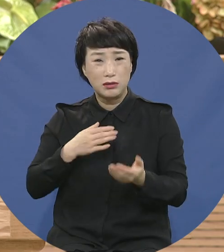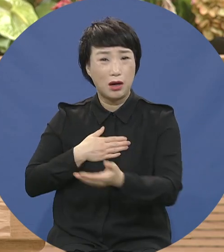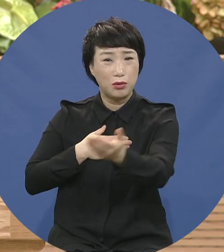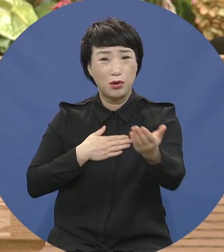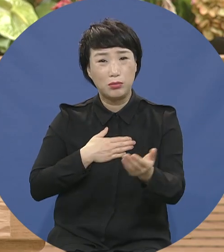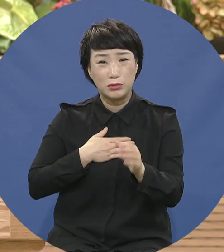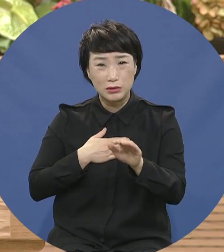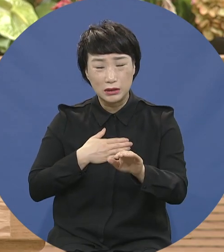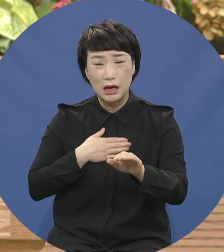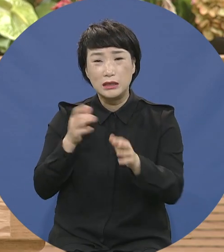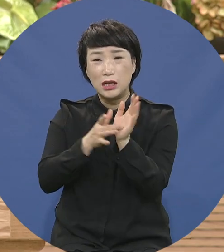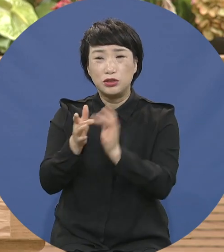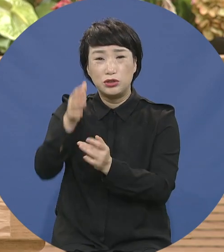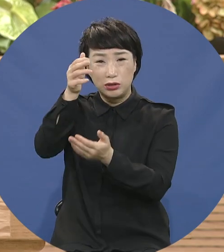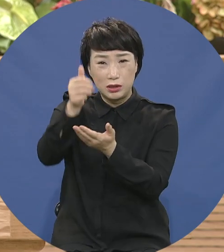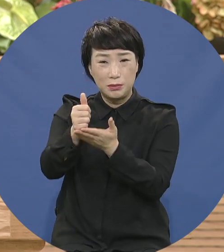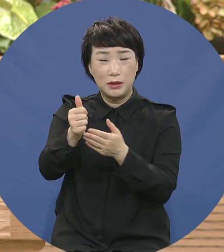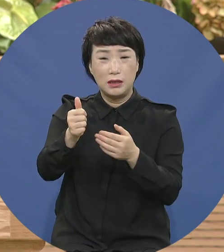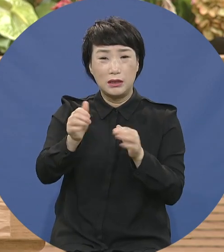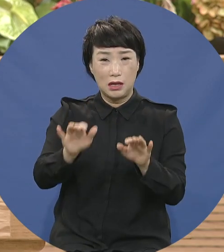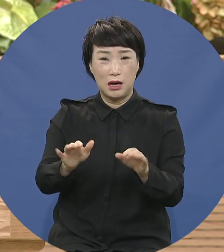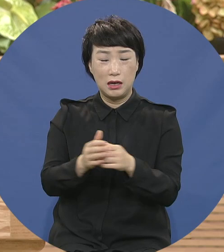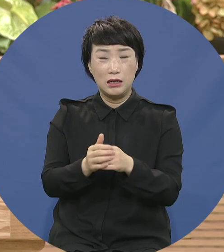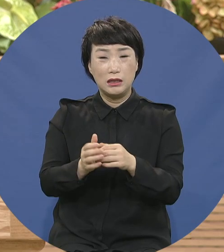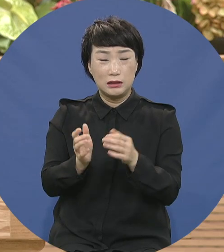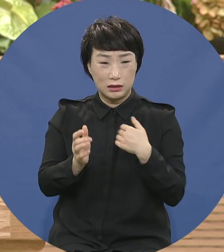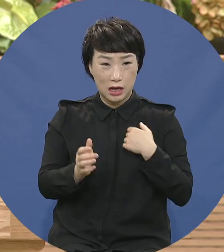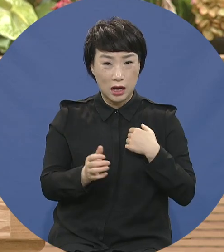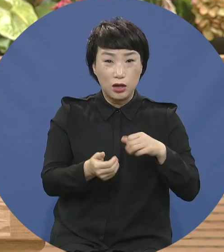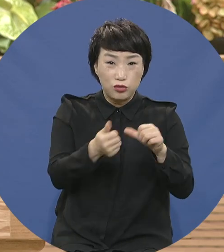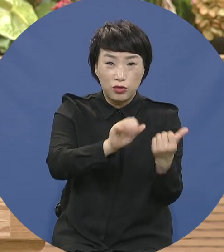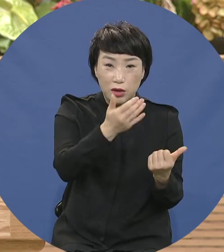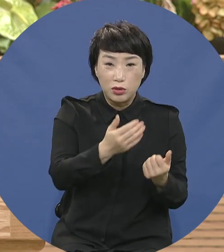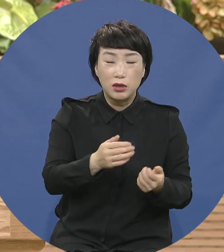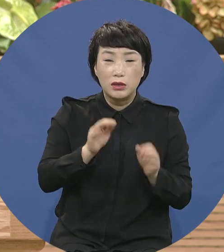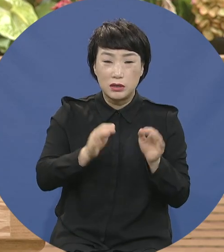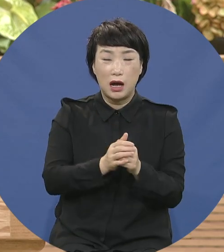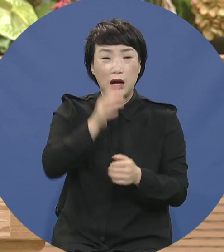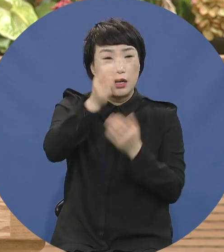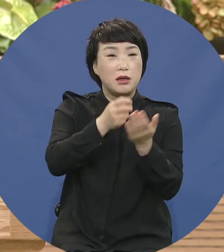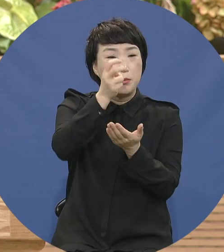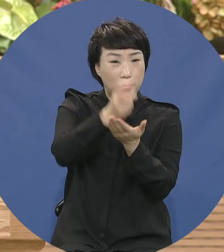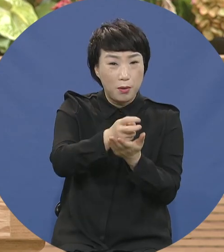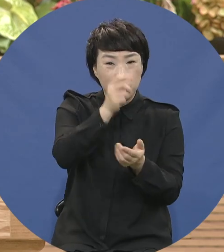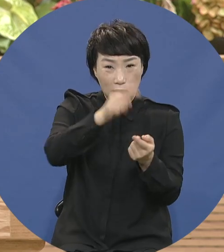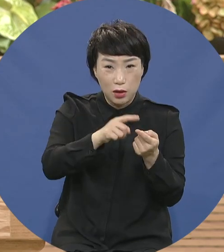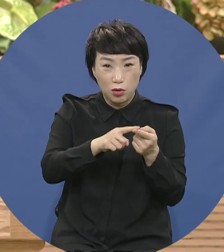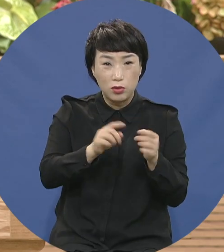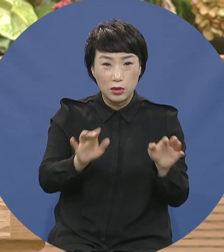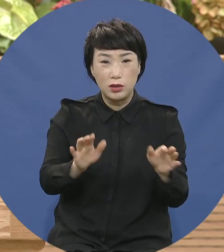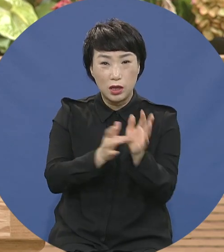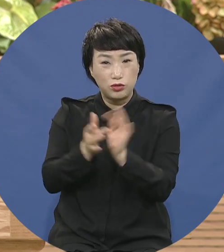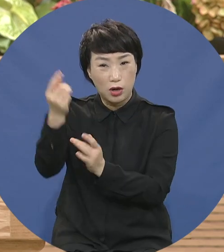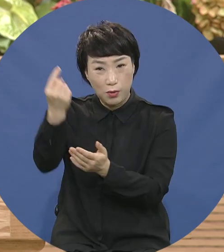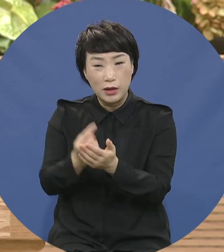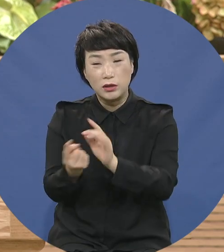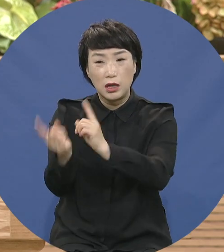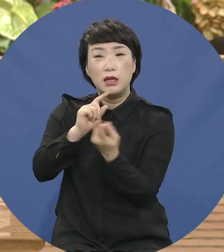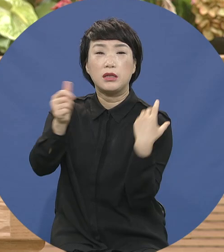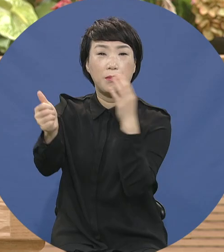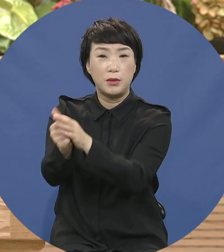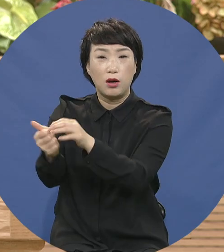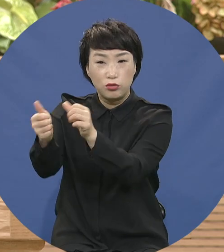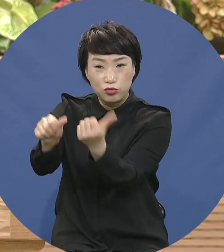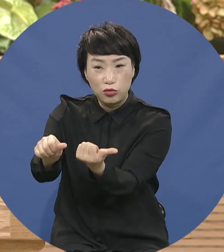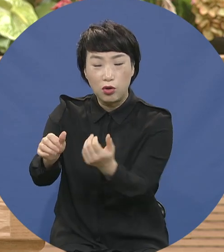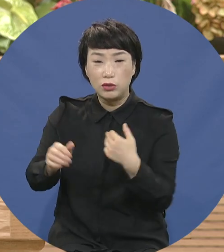자는 예수께서 내가 죽어야 할 하나님의 법대로 죽고 법대로